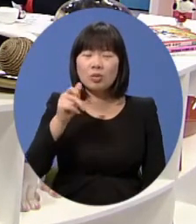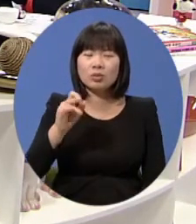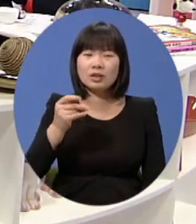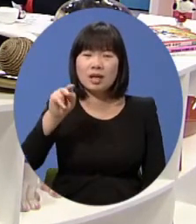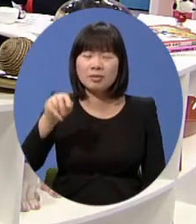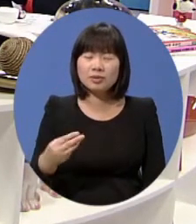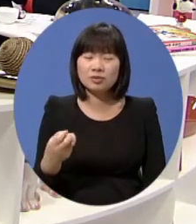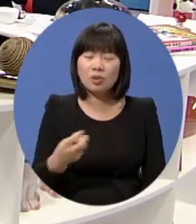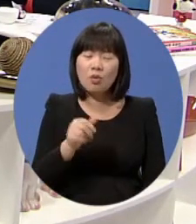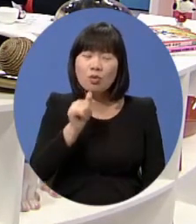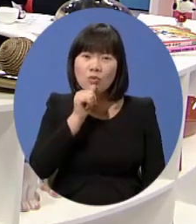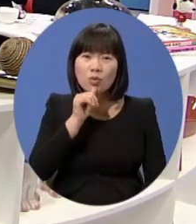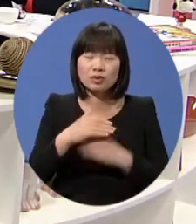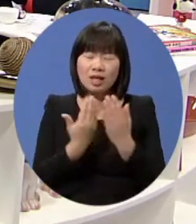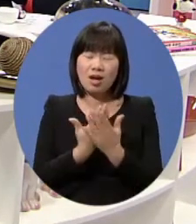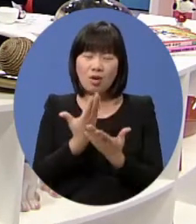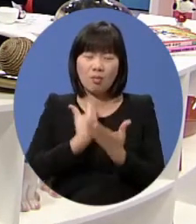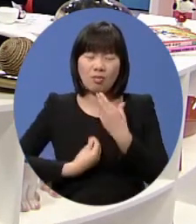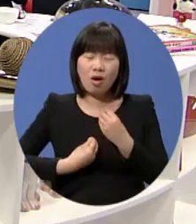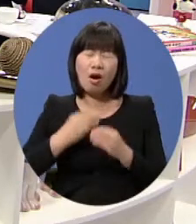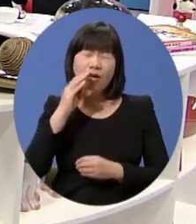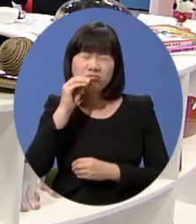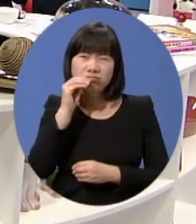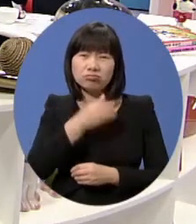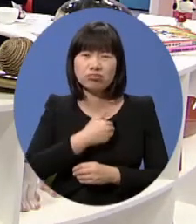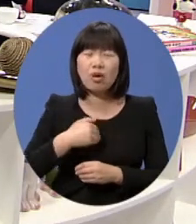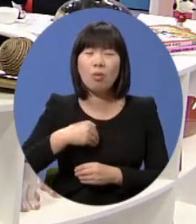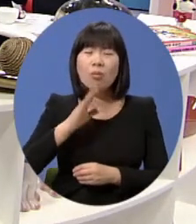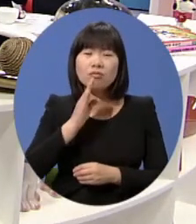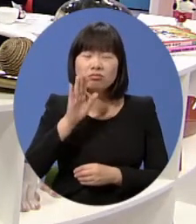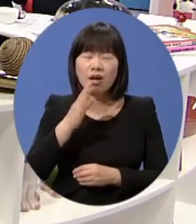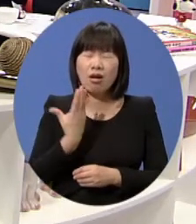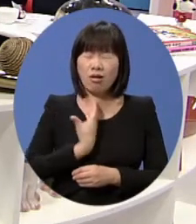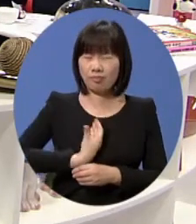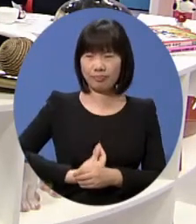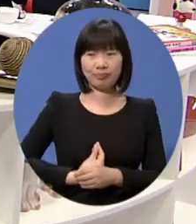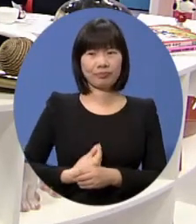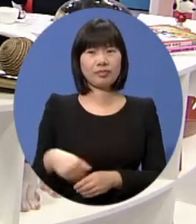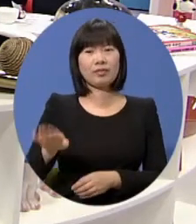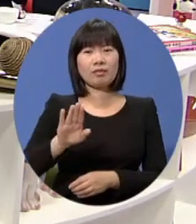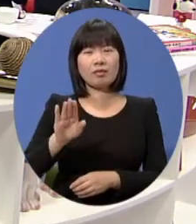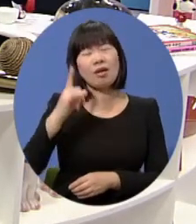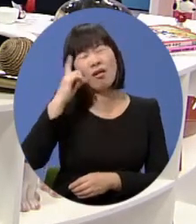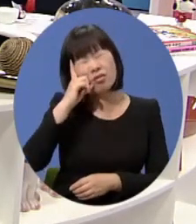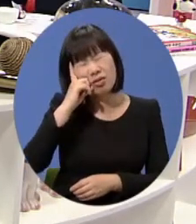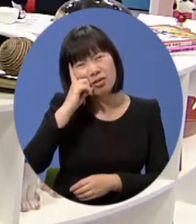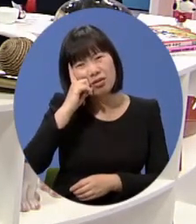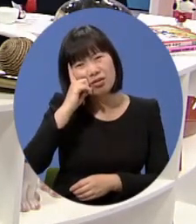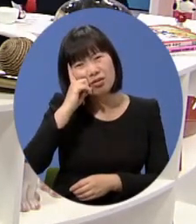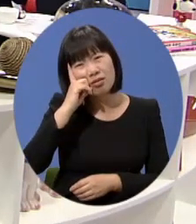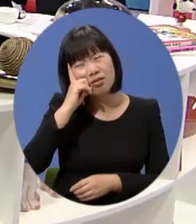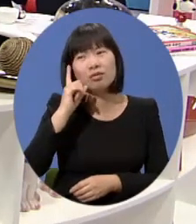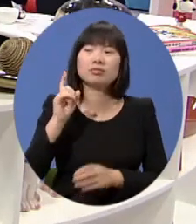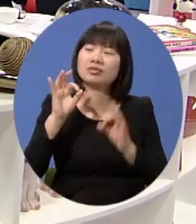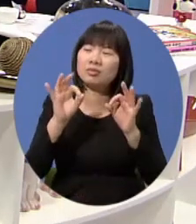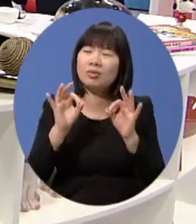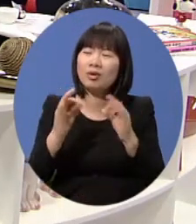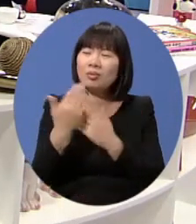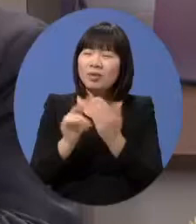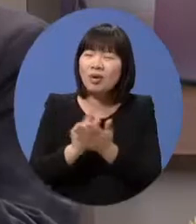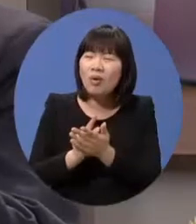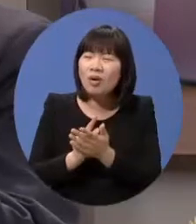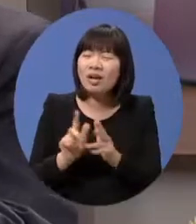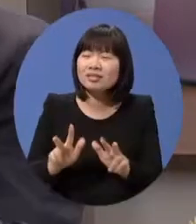이런 거 다 먹을 정도로 다 씹거든요. 네. 근데 샘키지를 않아요. 왜 그러는지 애 같은 경우도 보면 몸무게가